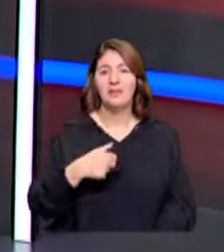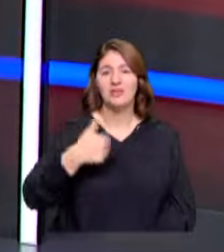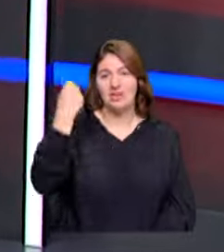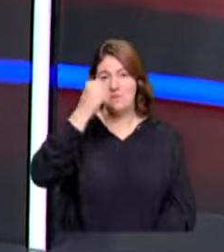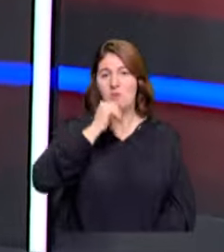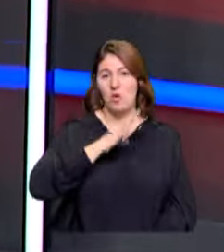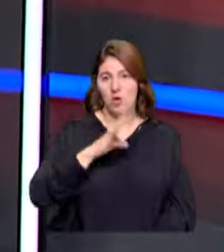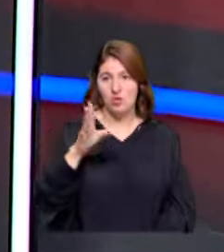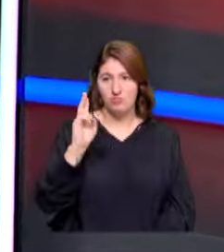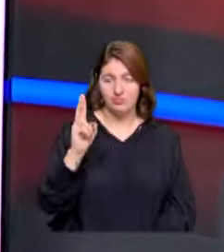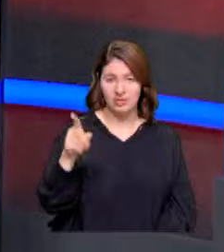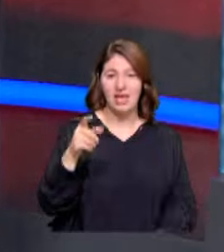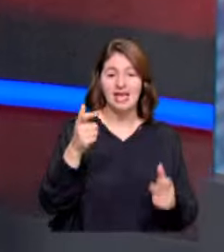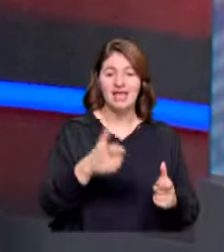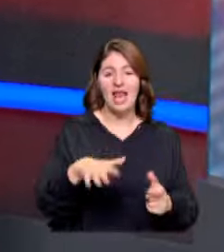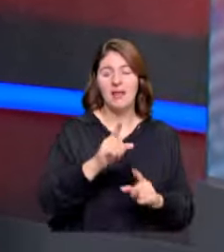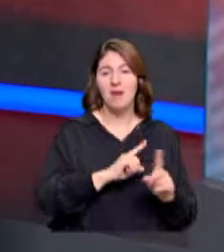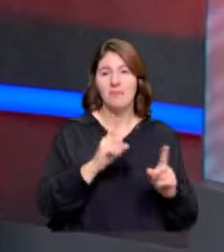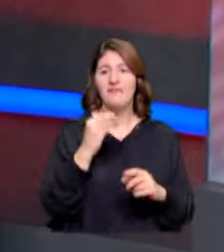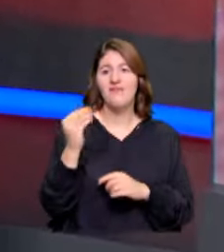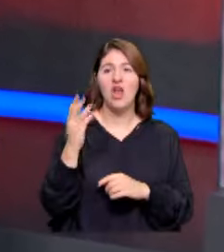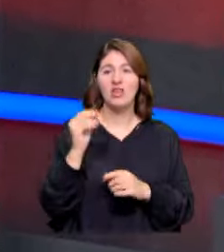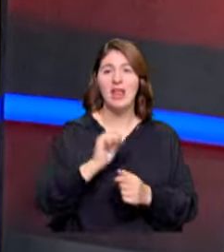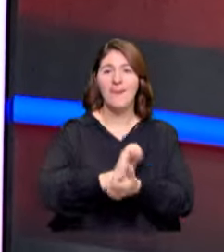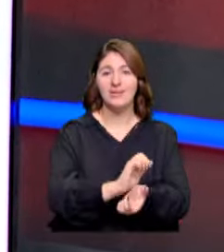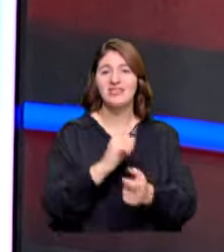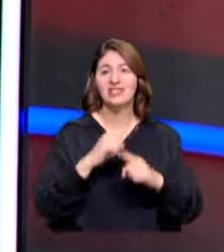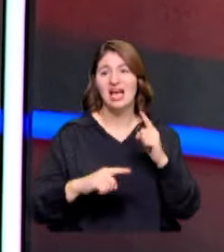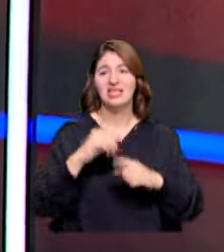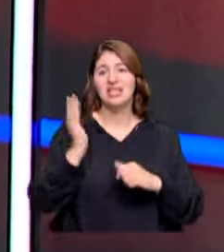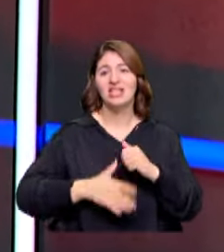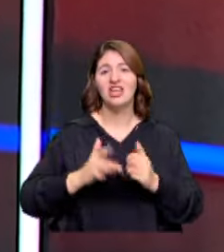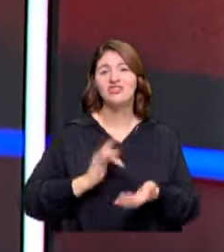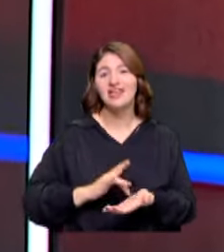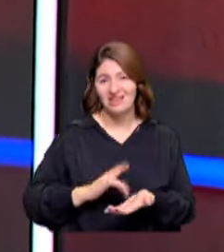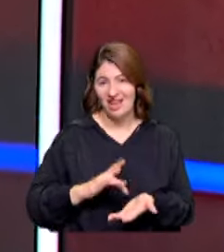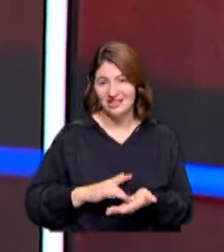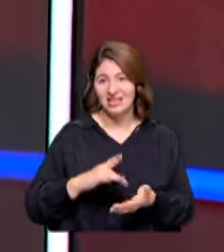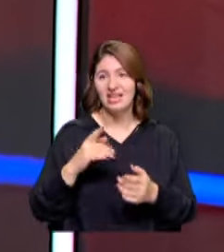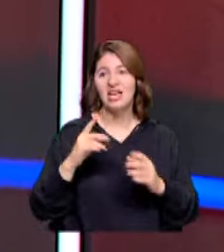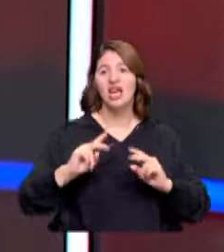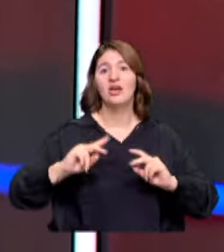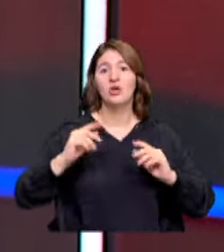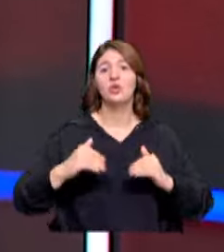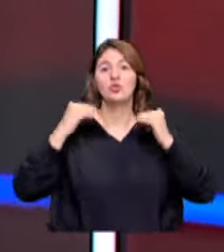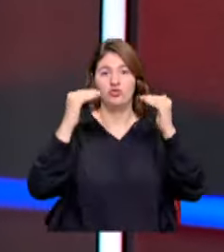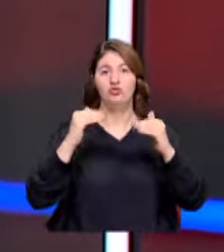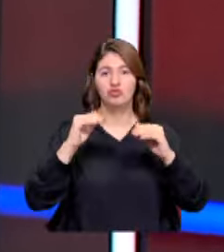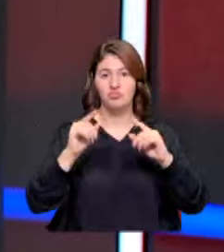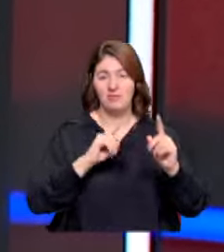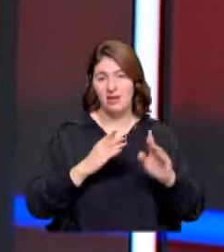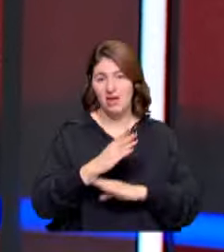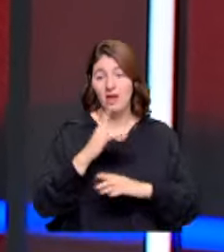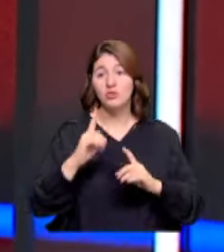Ekrem İmamoğlu hakkında yerel mahkeme tarafından verilen hapis ve siyasi yasak cezası istinaf aşamasında. Bir